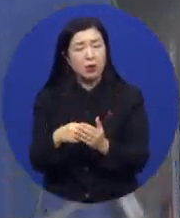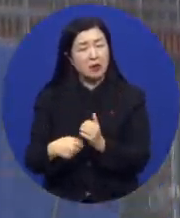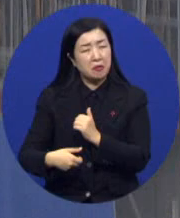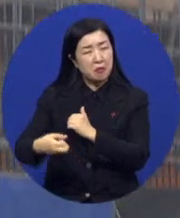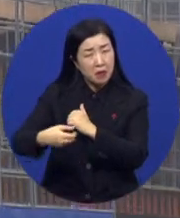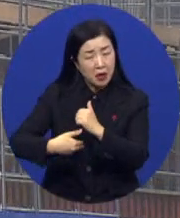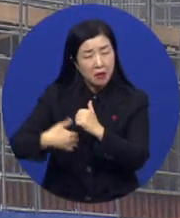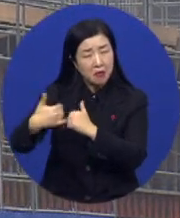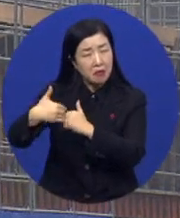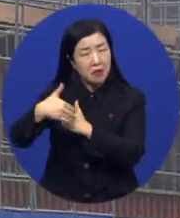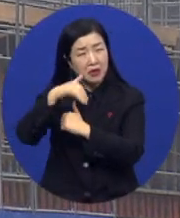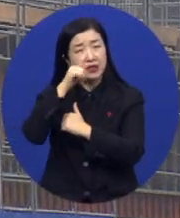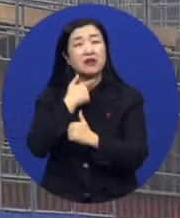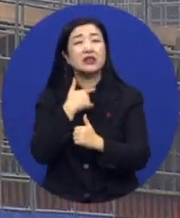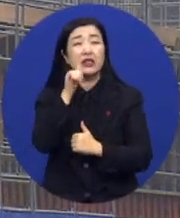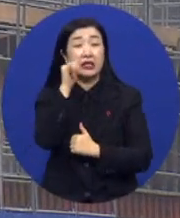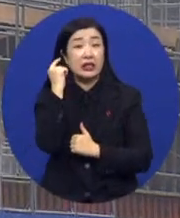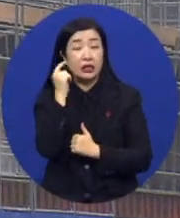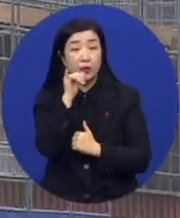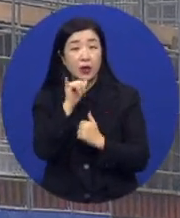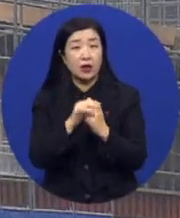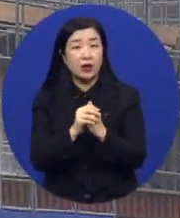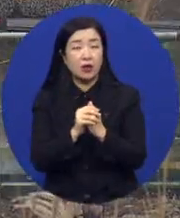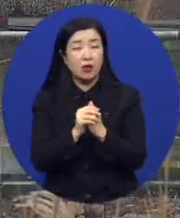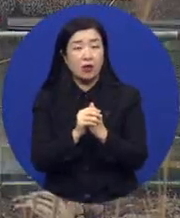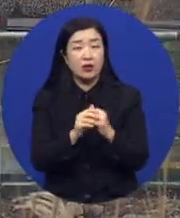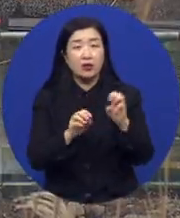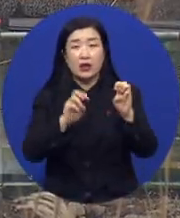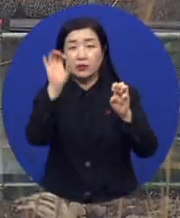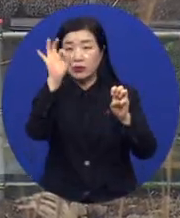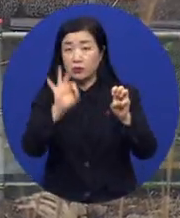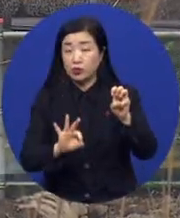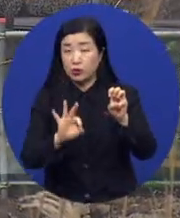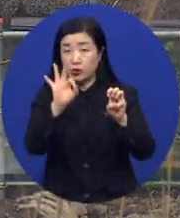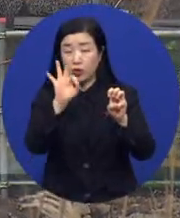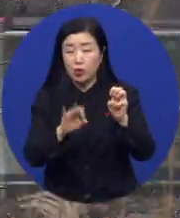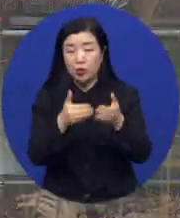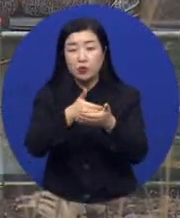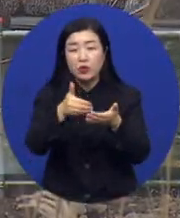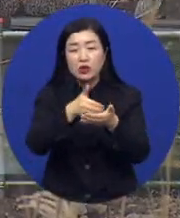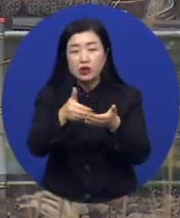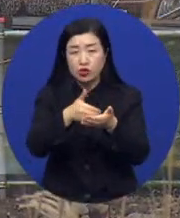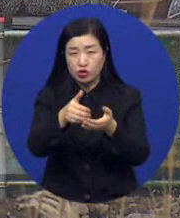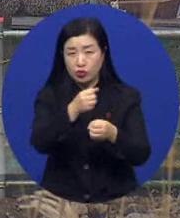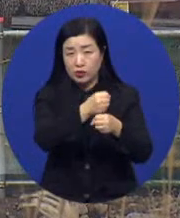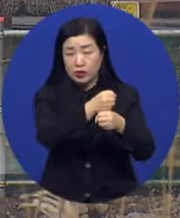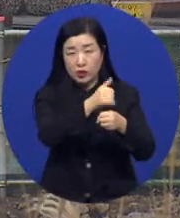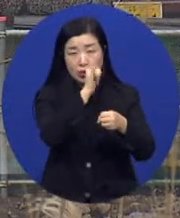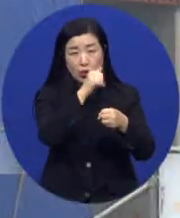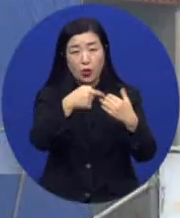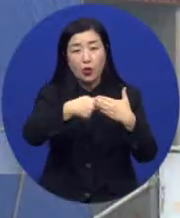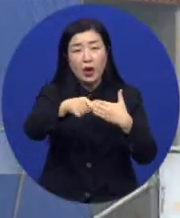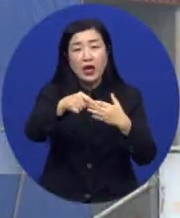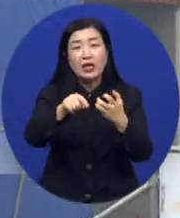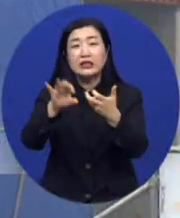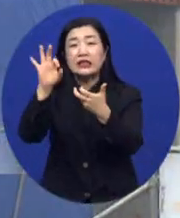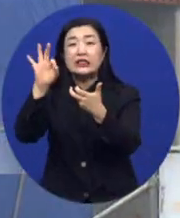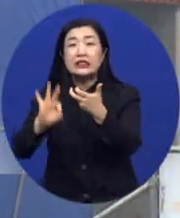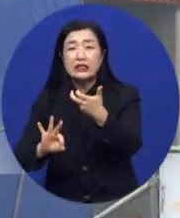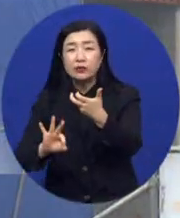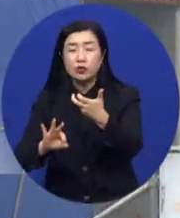있다고 증언합니다. 전체 비용의 30% 정도만 미술 작품 제작비고 나머지